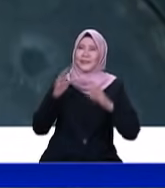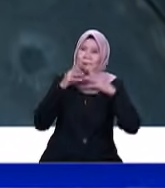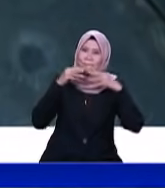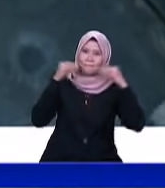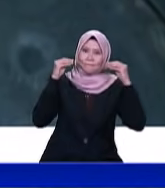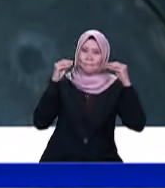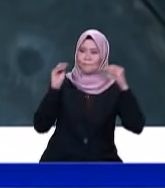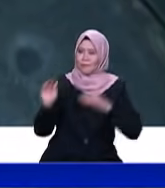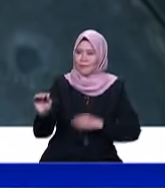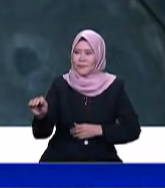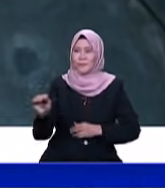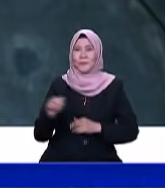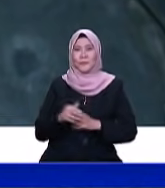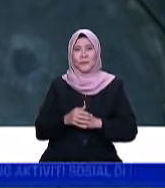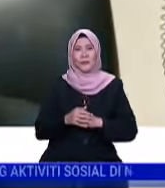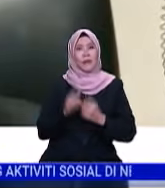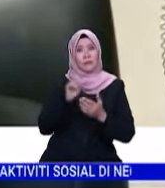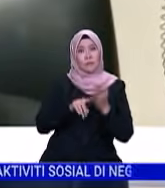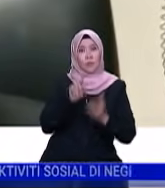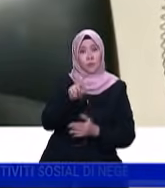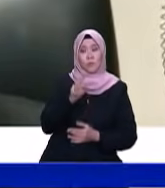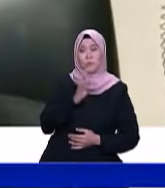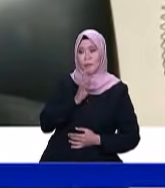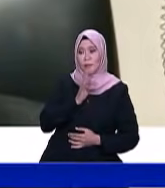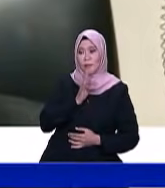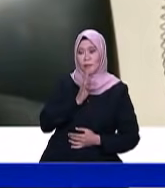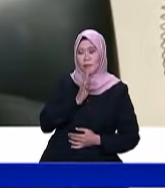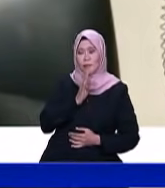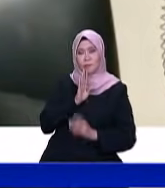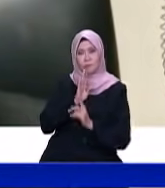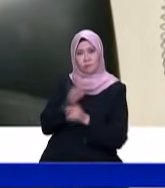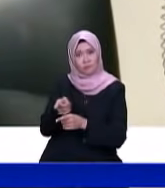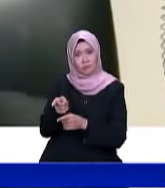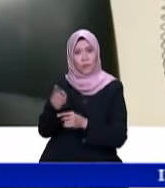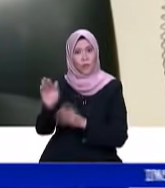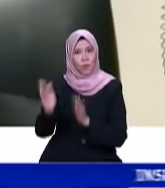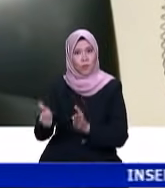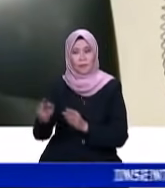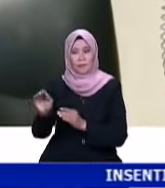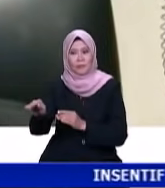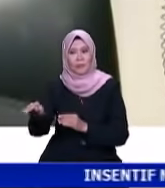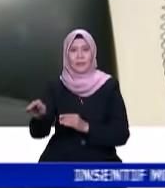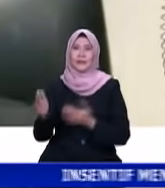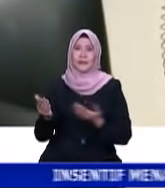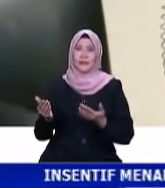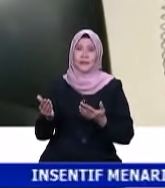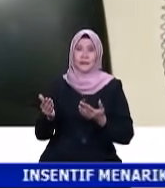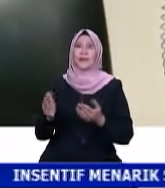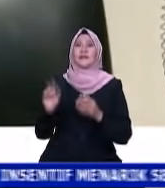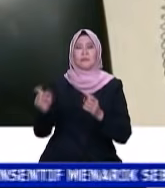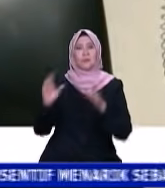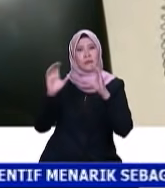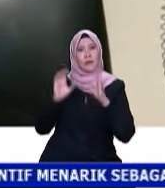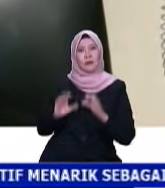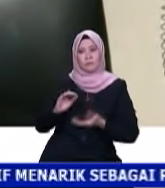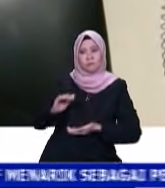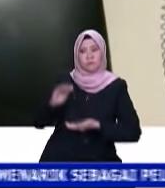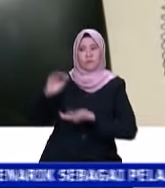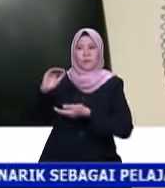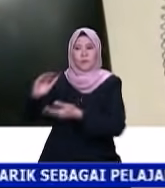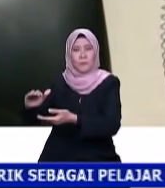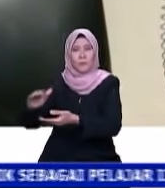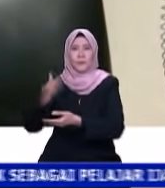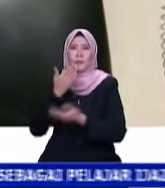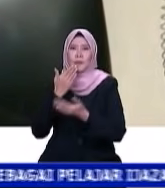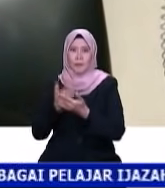senyum dan pastikan apa yang kita cakap tu, apa yang kita pendamkan tu, kita sampaikan secara baik supaya mereka